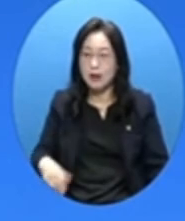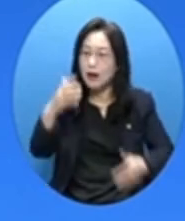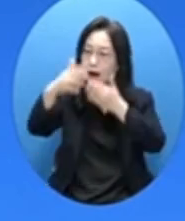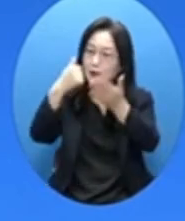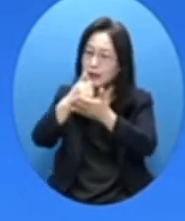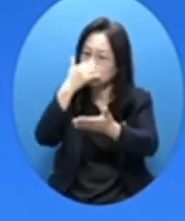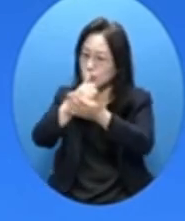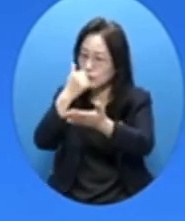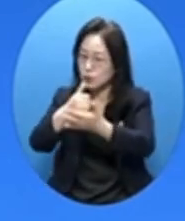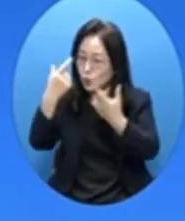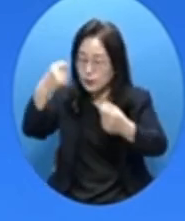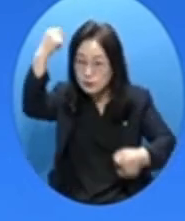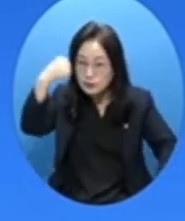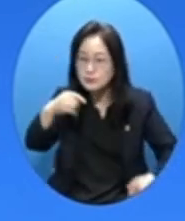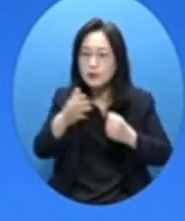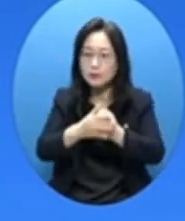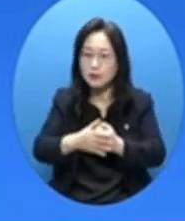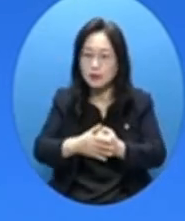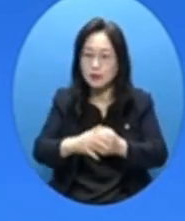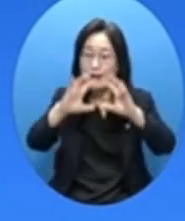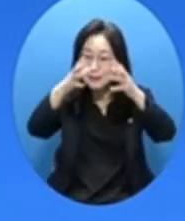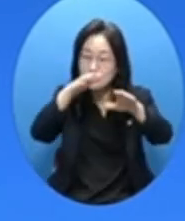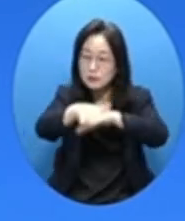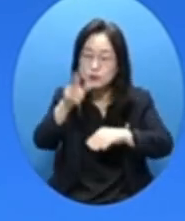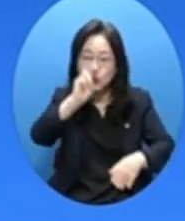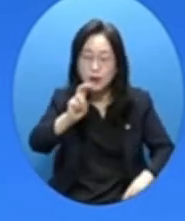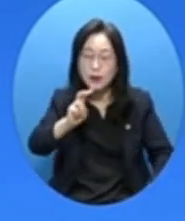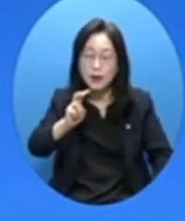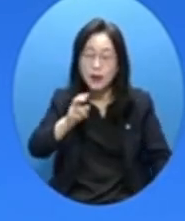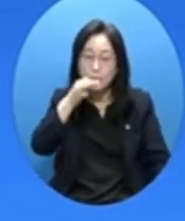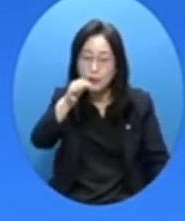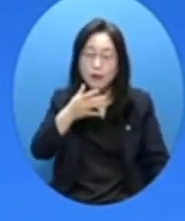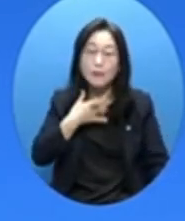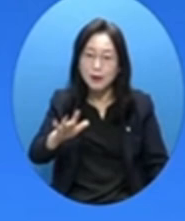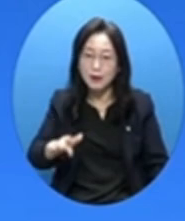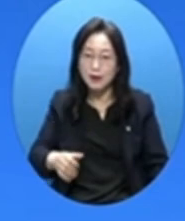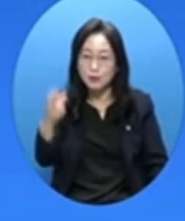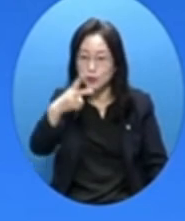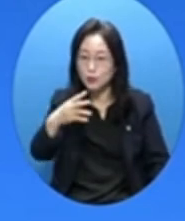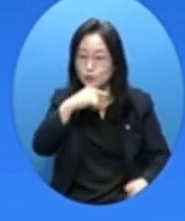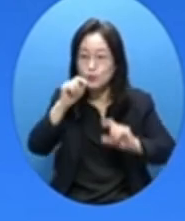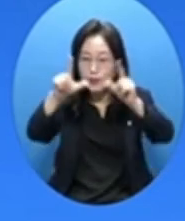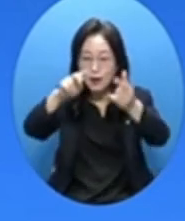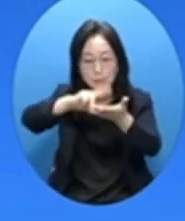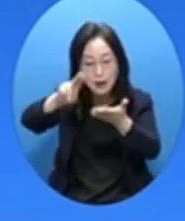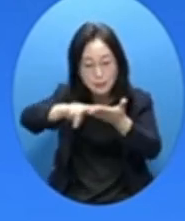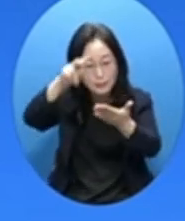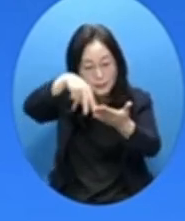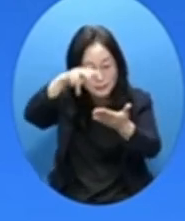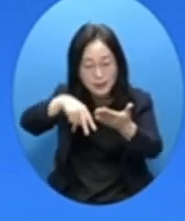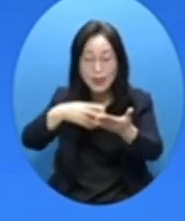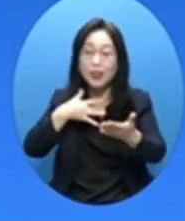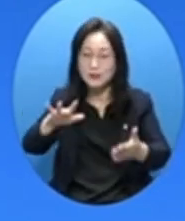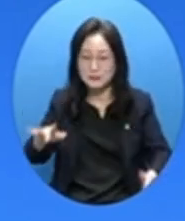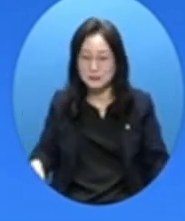죄를 지음으로 알았었기 때문에 유행어를 들어본 적도 없고 주일날에는 물론 만화책조차도 본 적도 없고